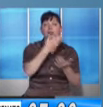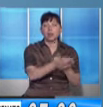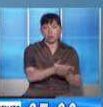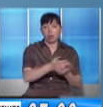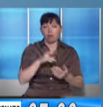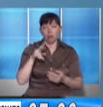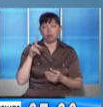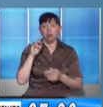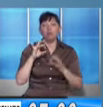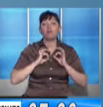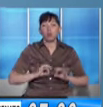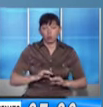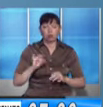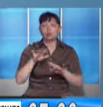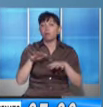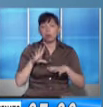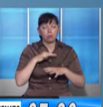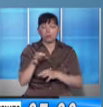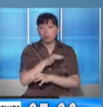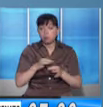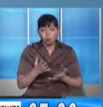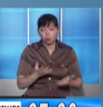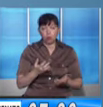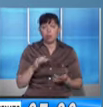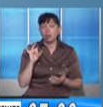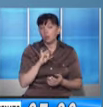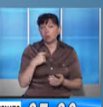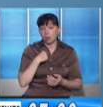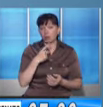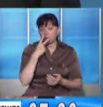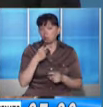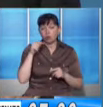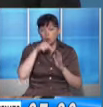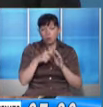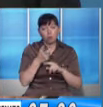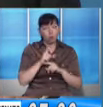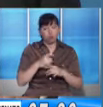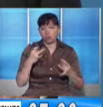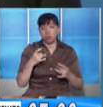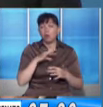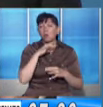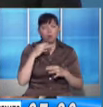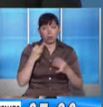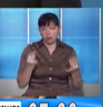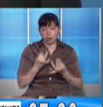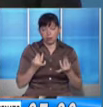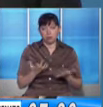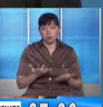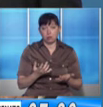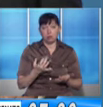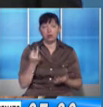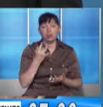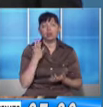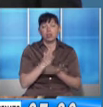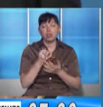dezbătut nici măcar în Parlament și acolo sunt dovezi, din câte înțeleg, destul de interesante la adresa acestui domn. Și mai există